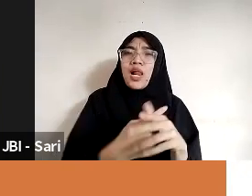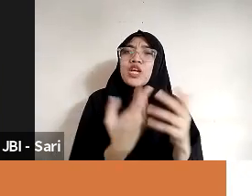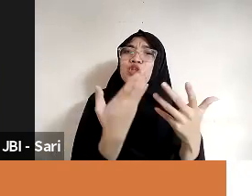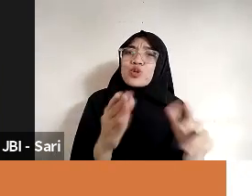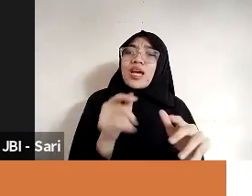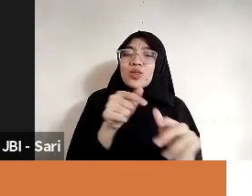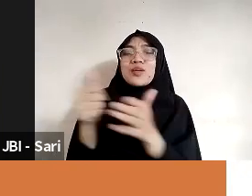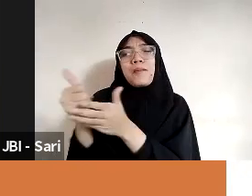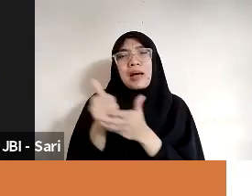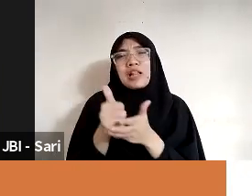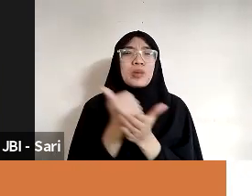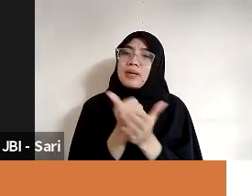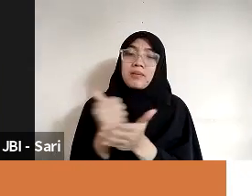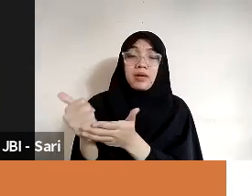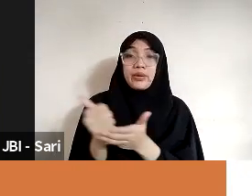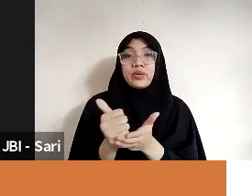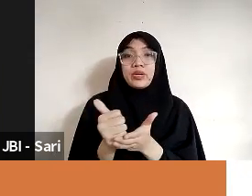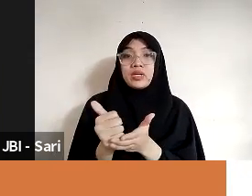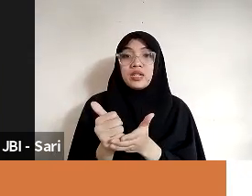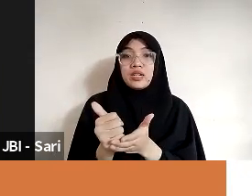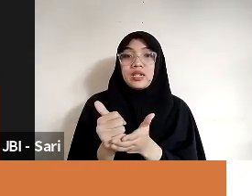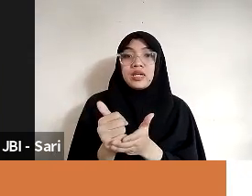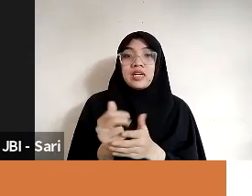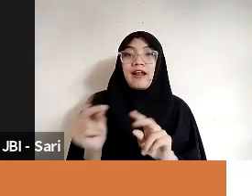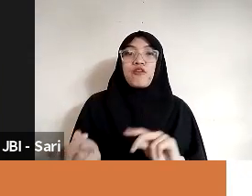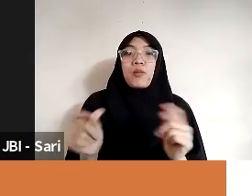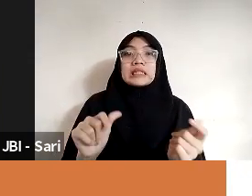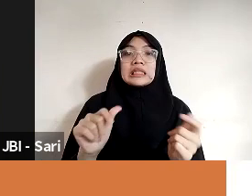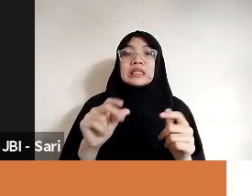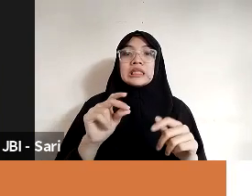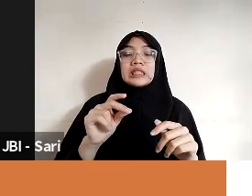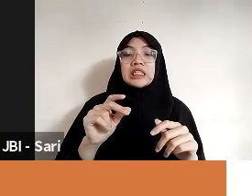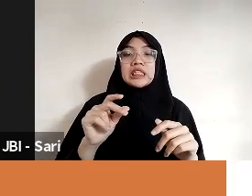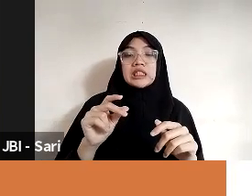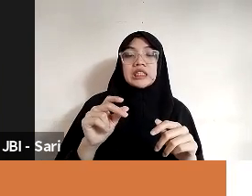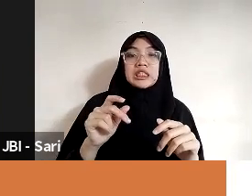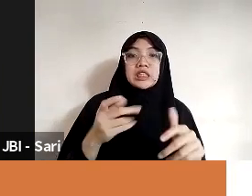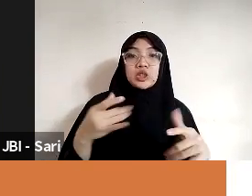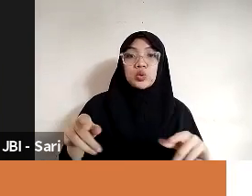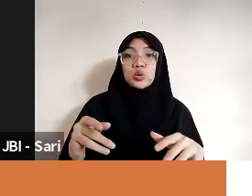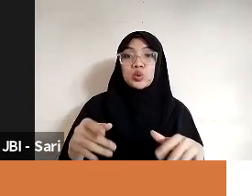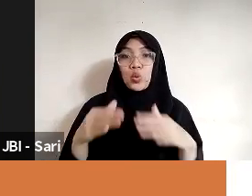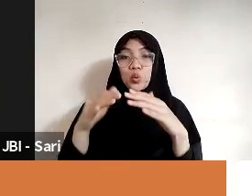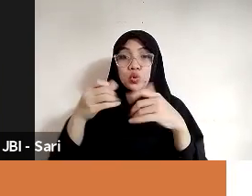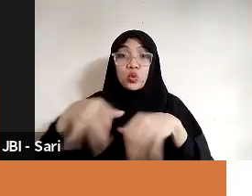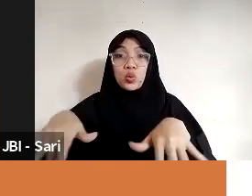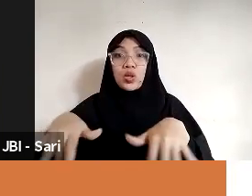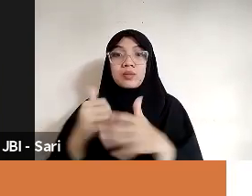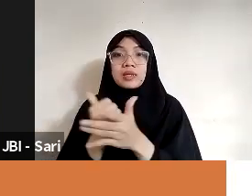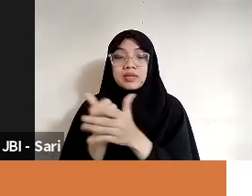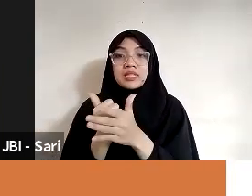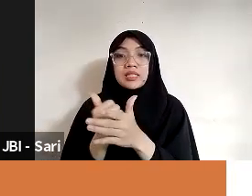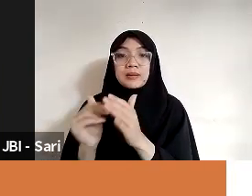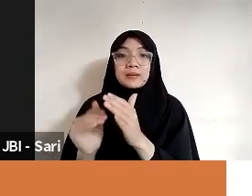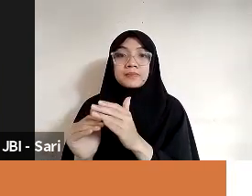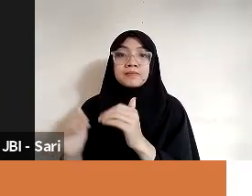kita. Dan reformasi struktural peningkatan daya saing tengah dilakukan ya. Sehingga daya saing kita kalau kita lihat dari ease